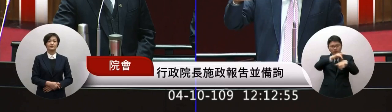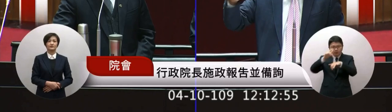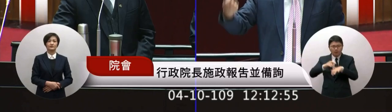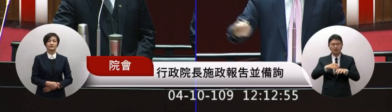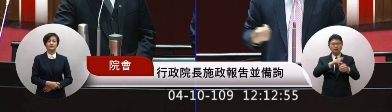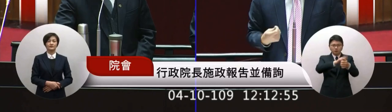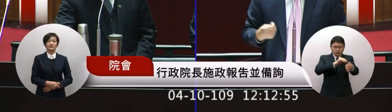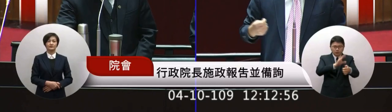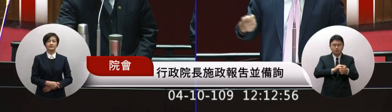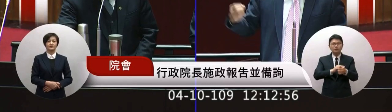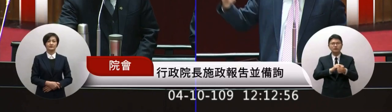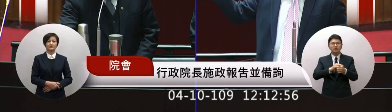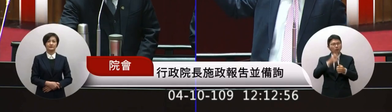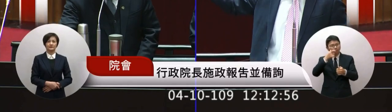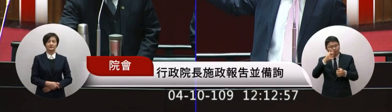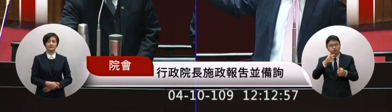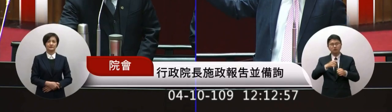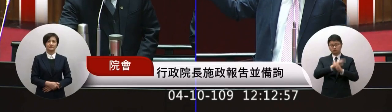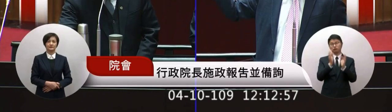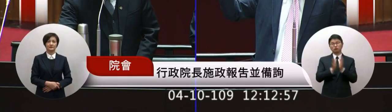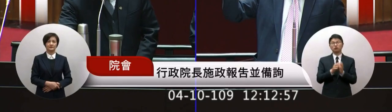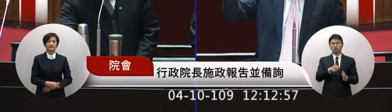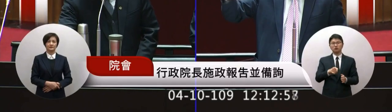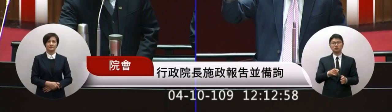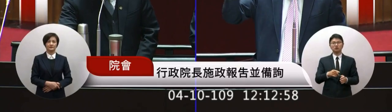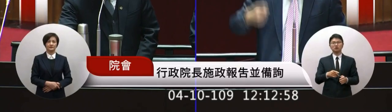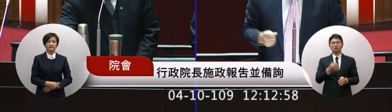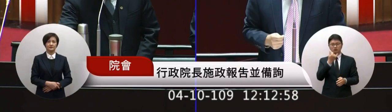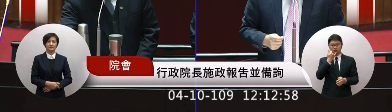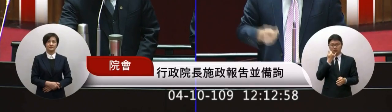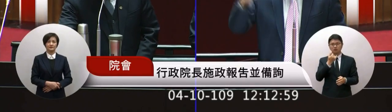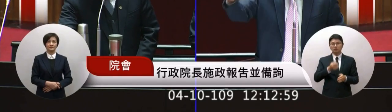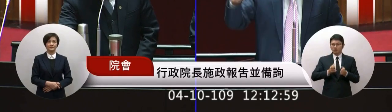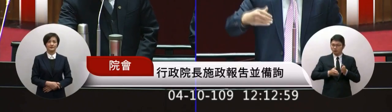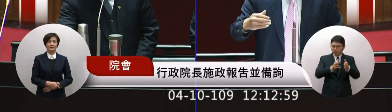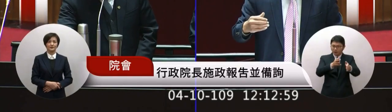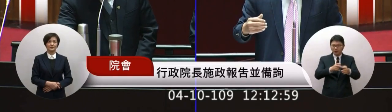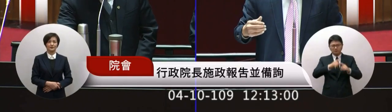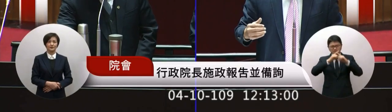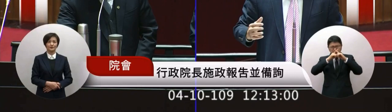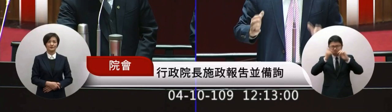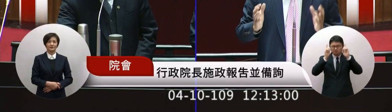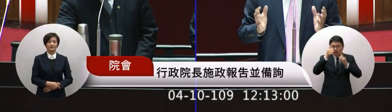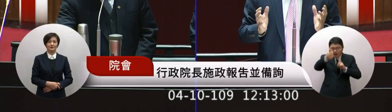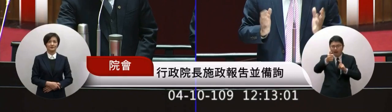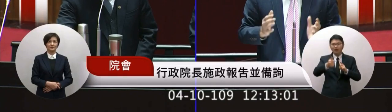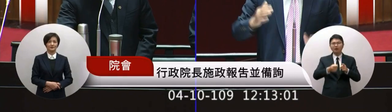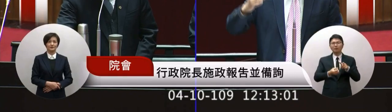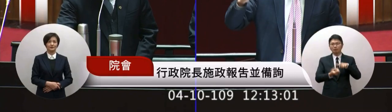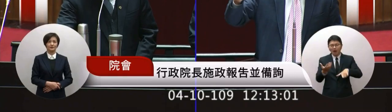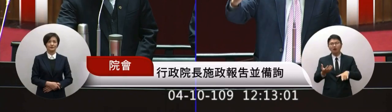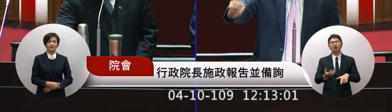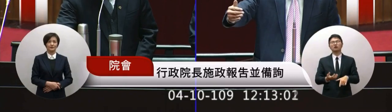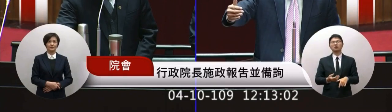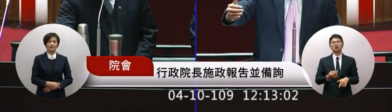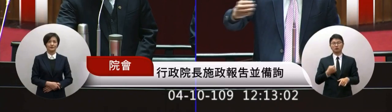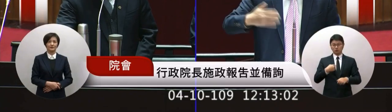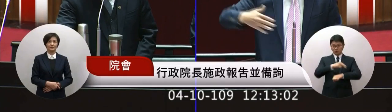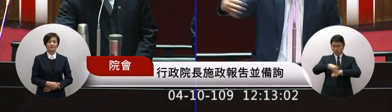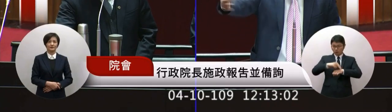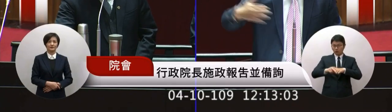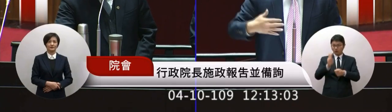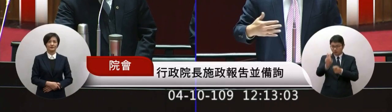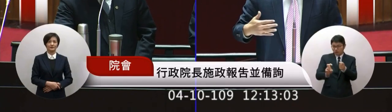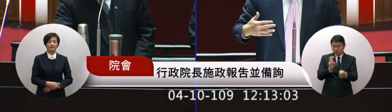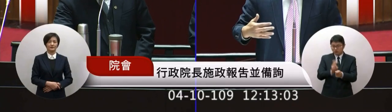以去鉴赏的，是不是有机会我们可以有个铁道秘境？我每一个站就从现在我规划20年，